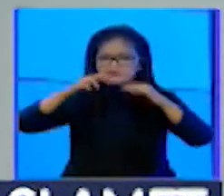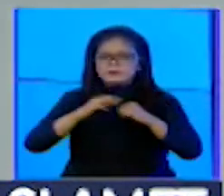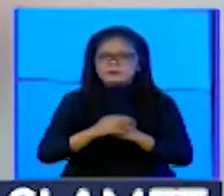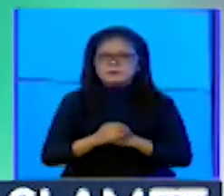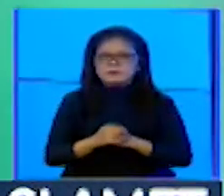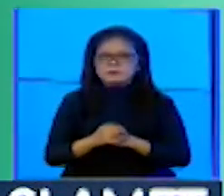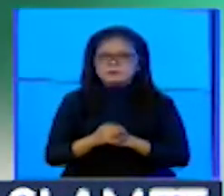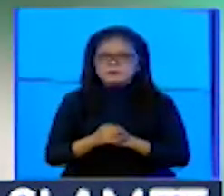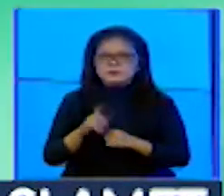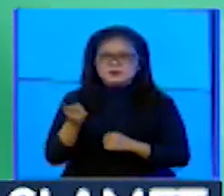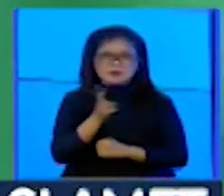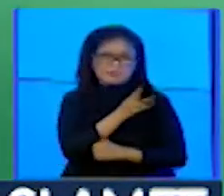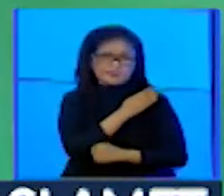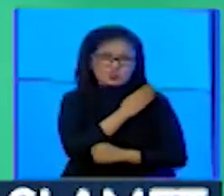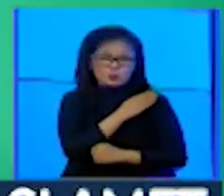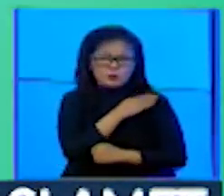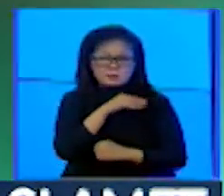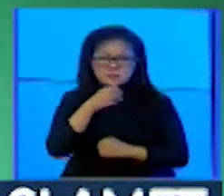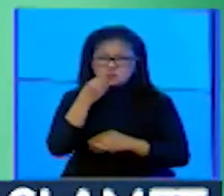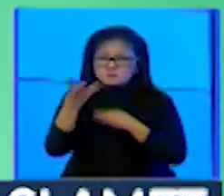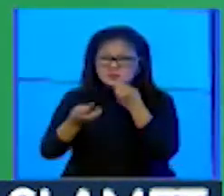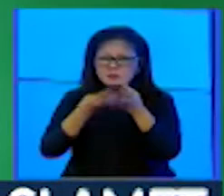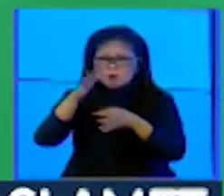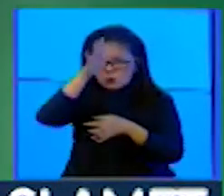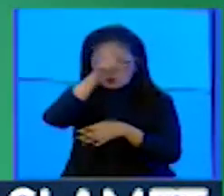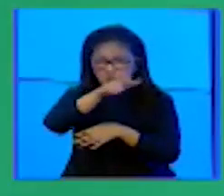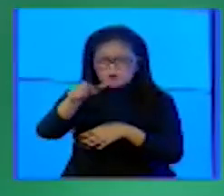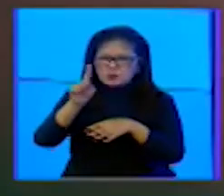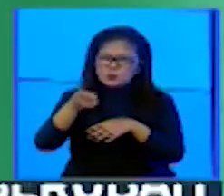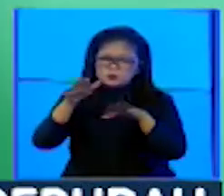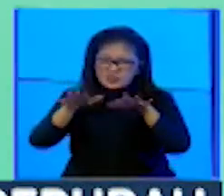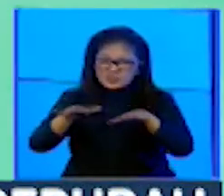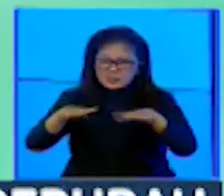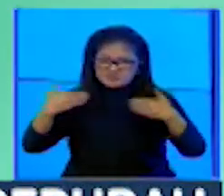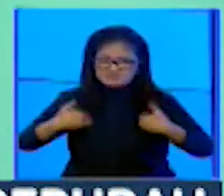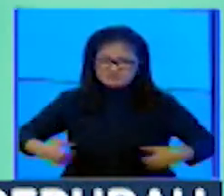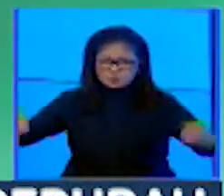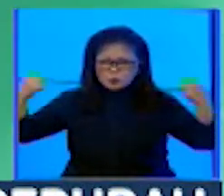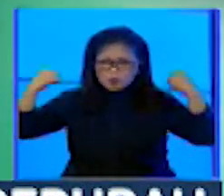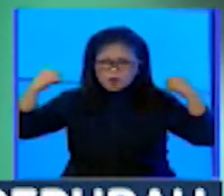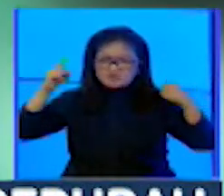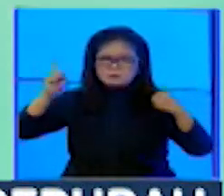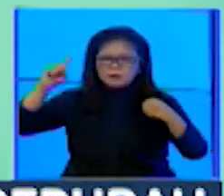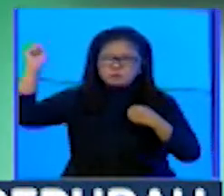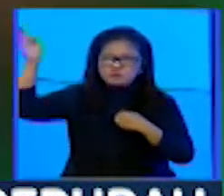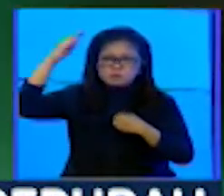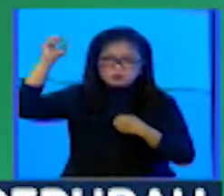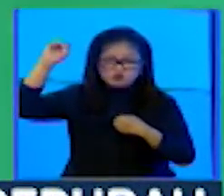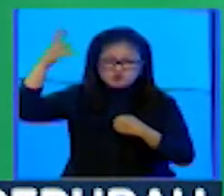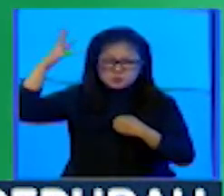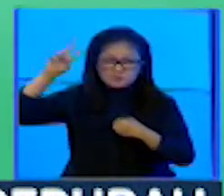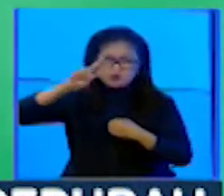Petugas mengimbau pendaki untuk ekstra hati-hati dan menyiapkan fisik saat melakukan pendakian karena cuaca ekstrim yang selalu